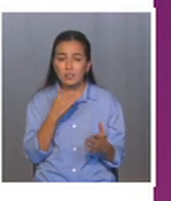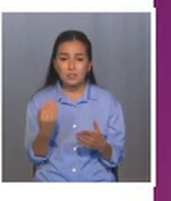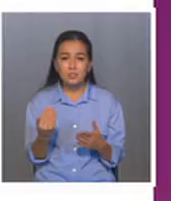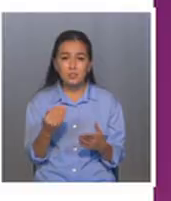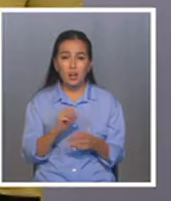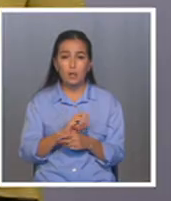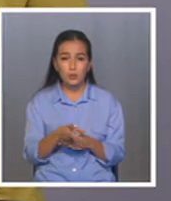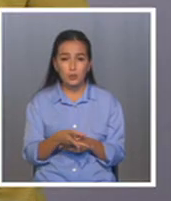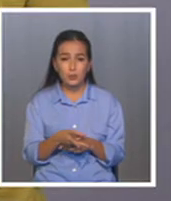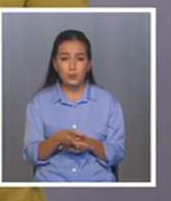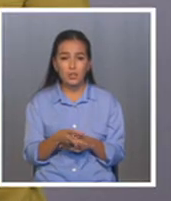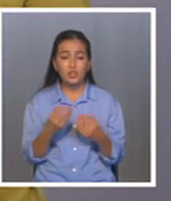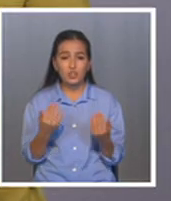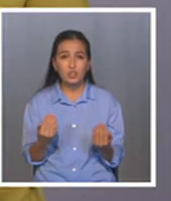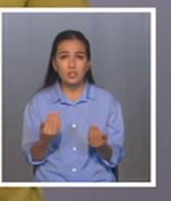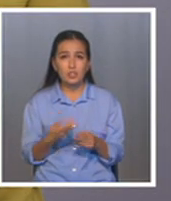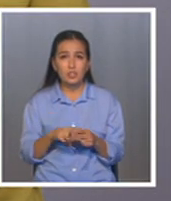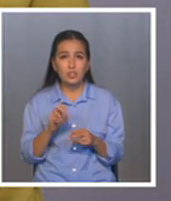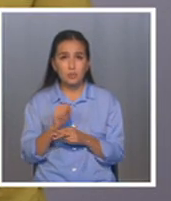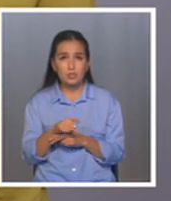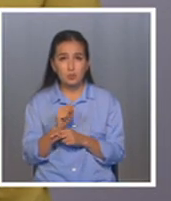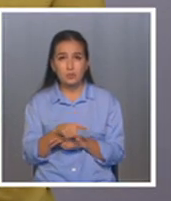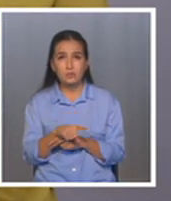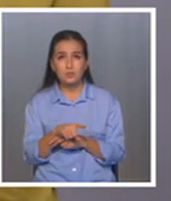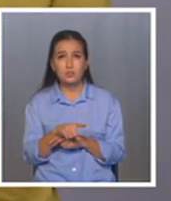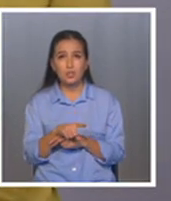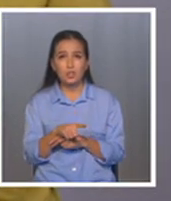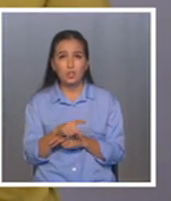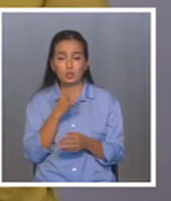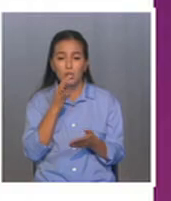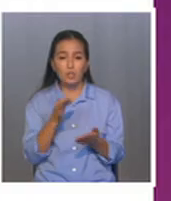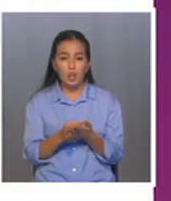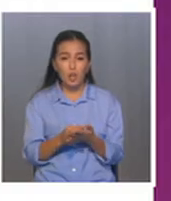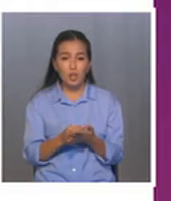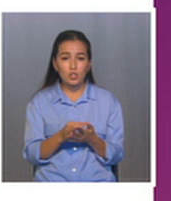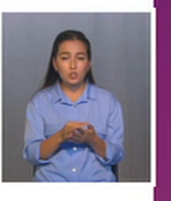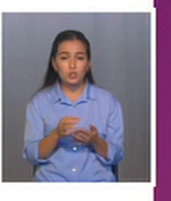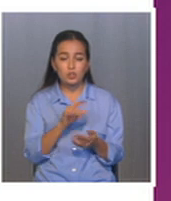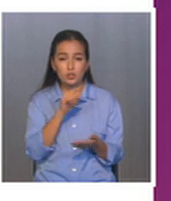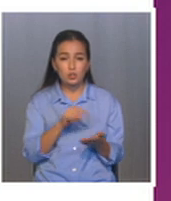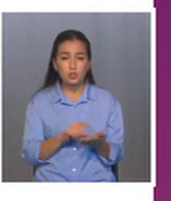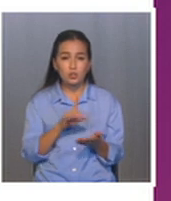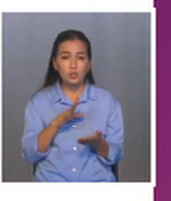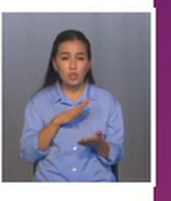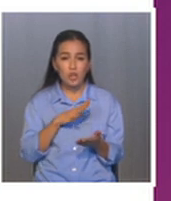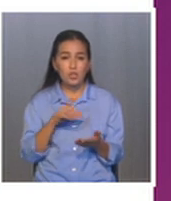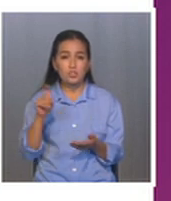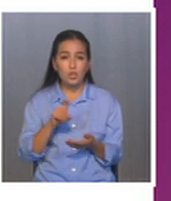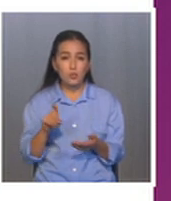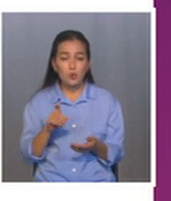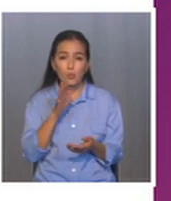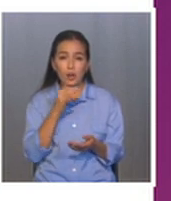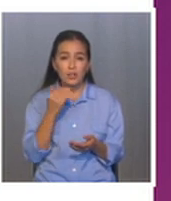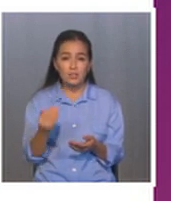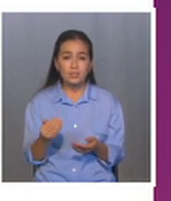қамтылуы. Ендеше тапсырмамыз, сұрақтарға жауап бере отырып, шығарманы уақыт пен кеңістік